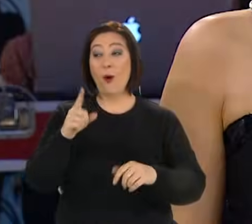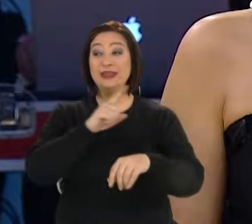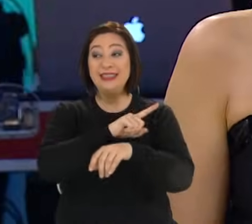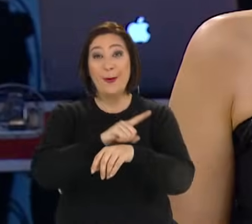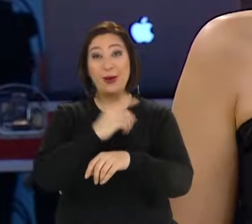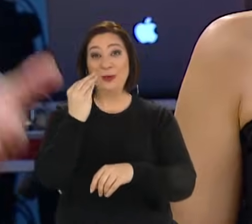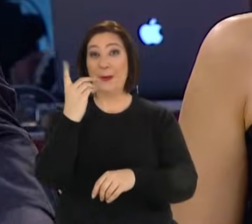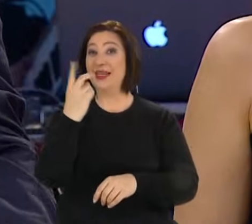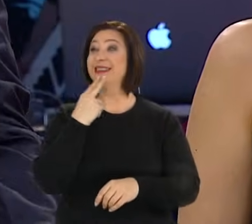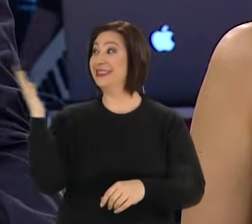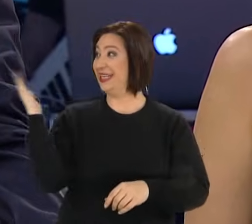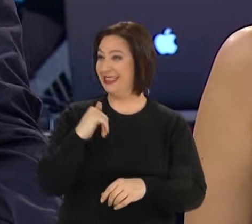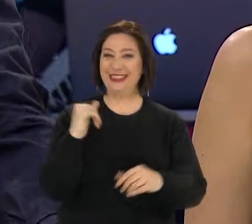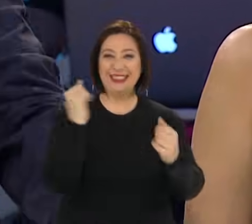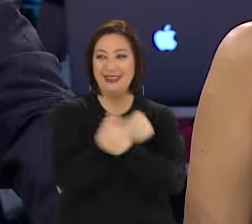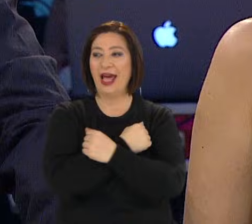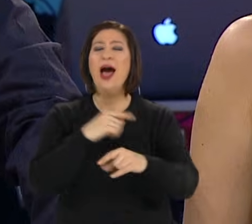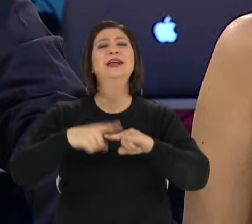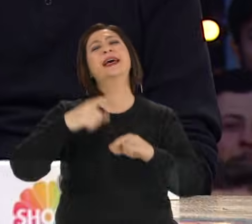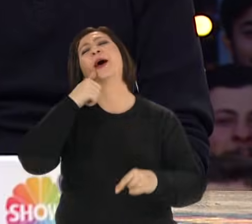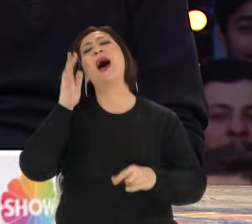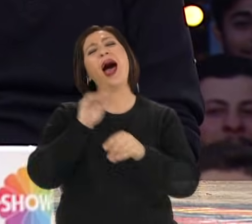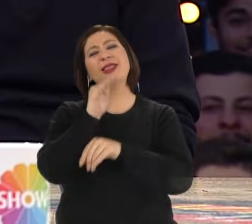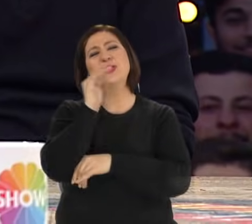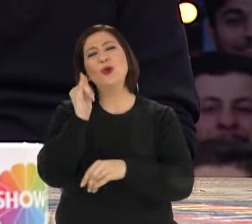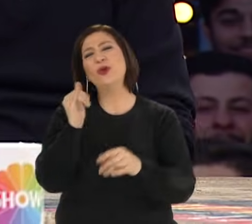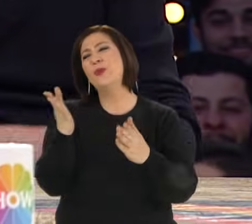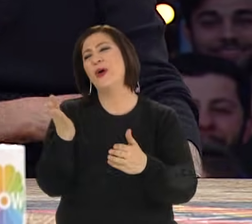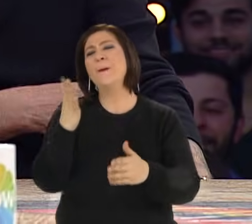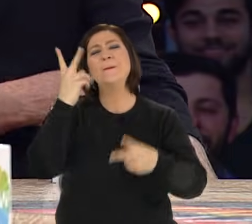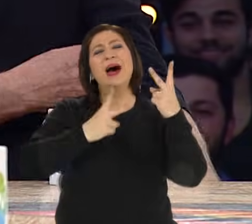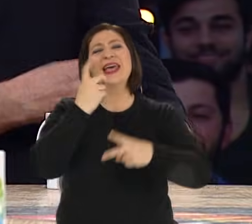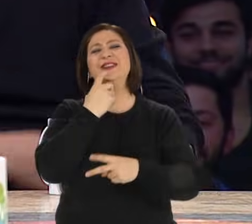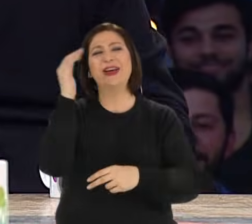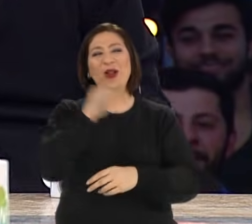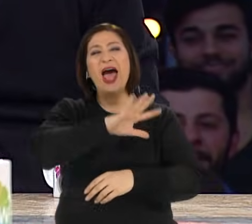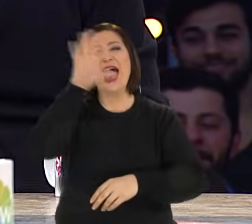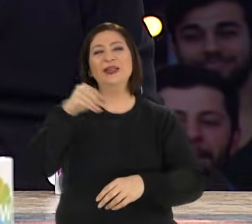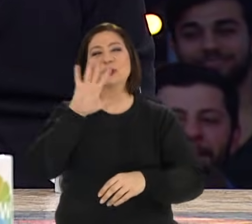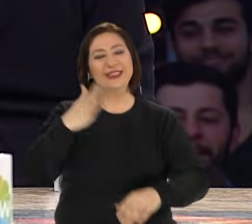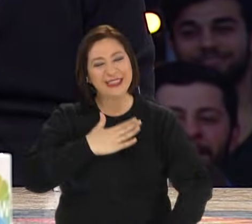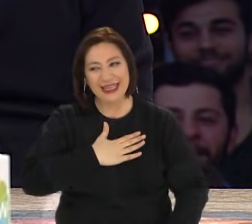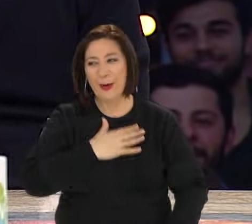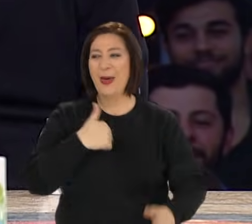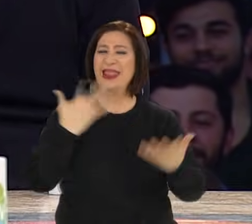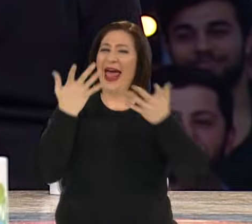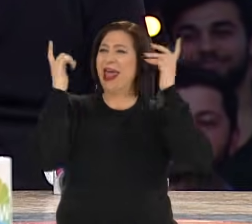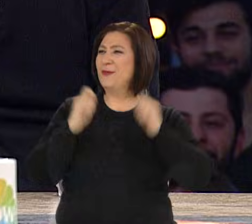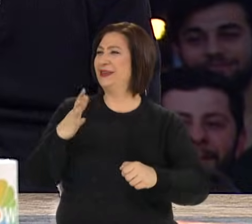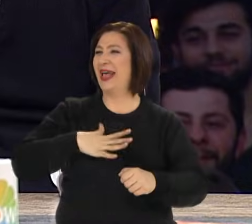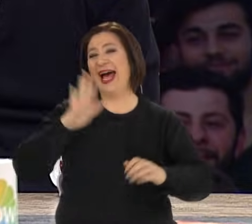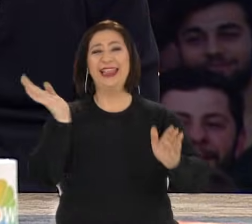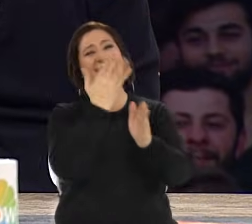O zaman güzel bir kız gelsin, sarılsın, ne yapalım Hasan yani? Abi, hayatın kötü tarafı da bu. Belli bir yaşa geliyorsun, herkes çok saygılı. Ben neler yapmak istiyorum, hadi